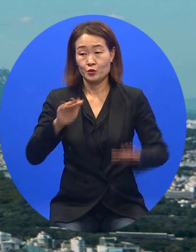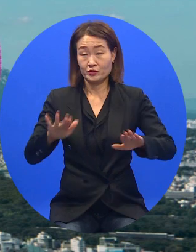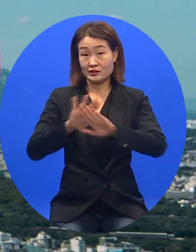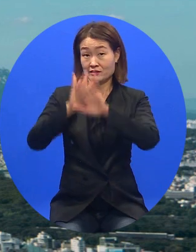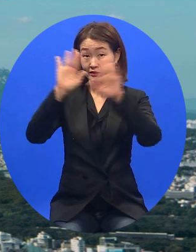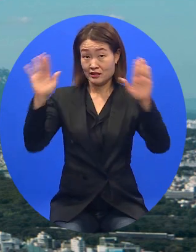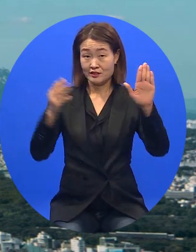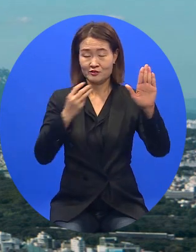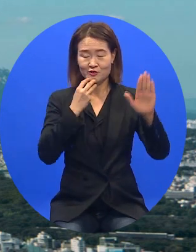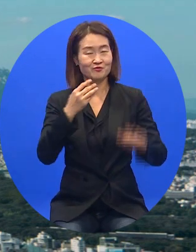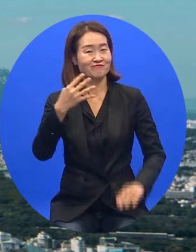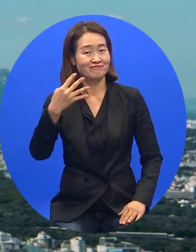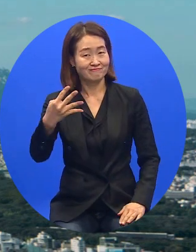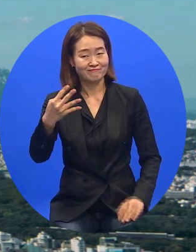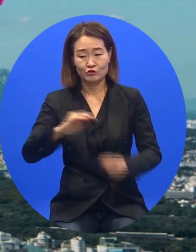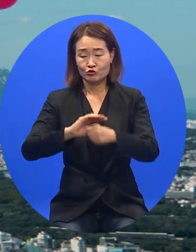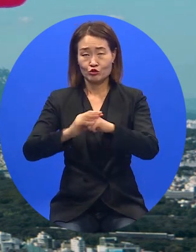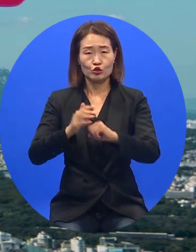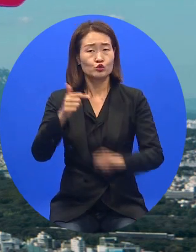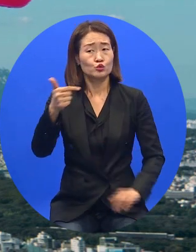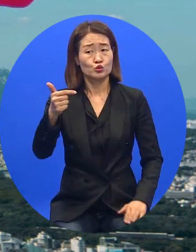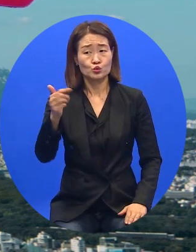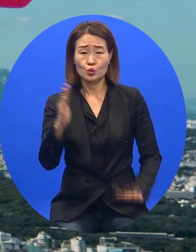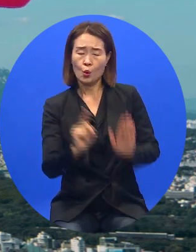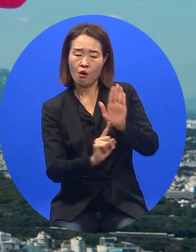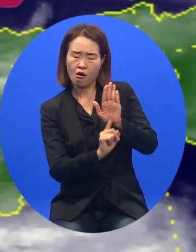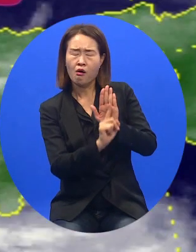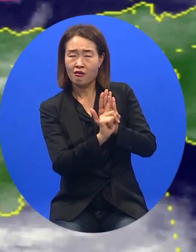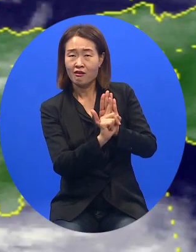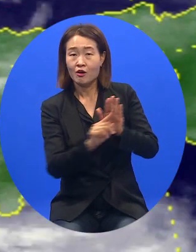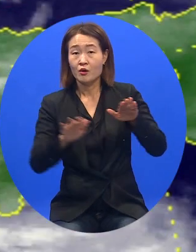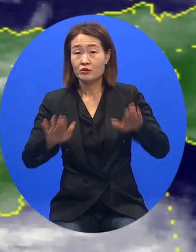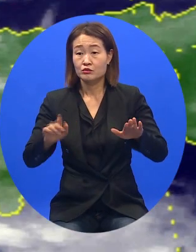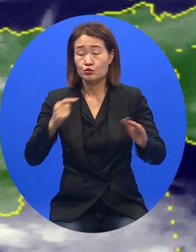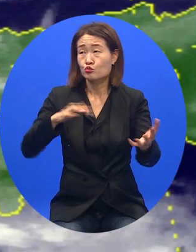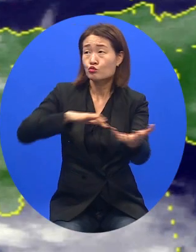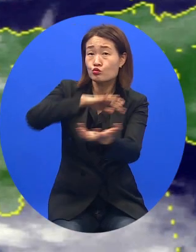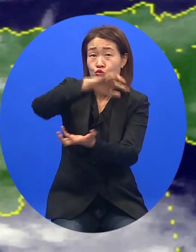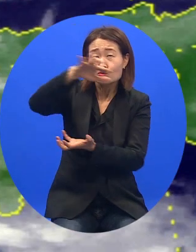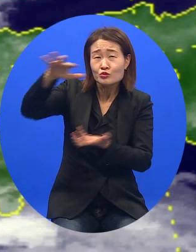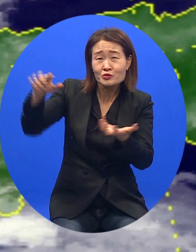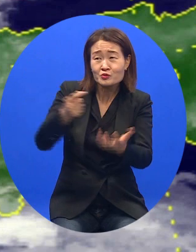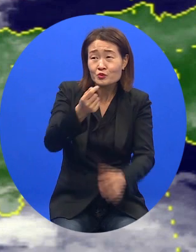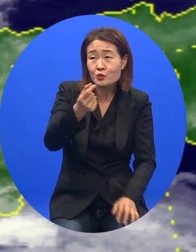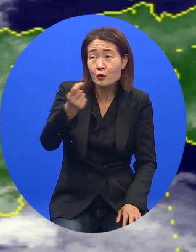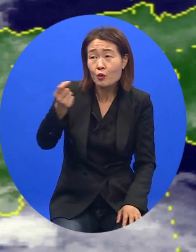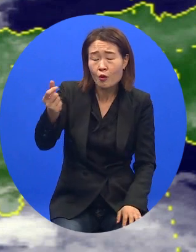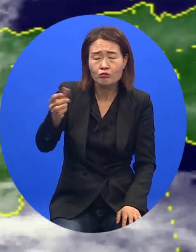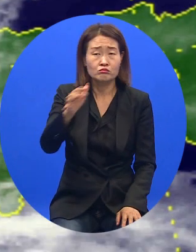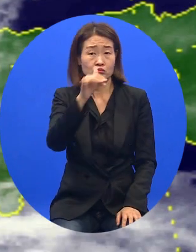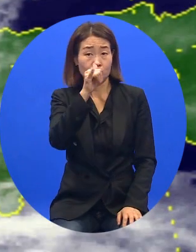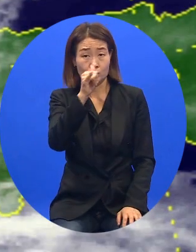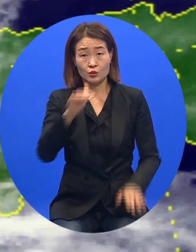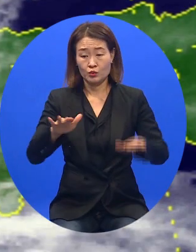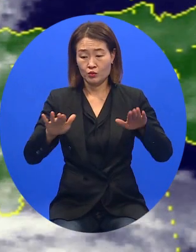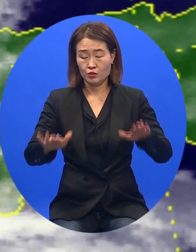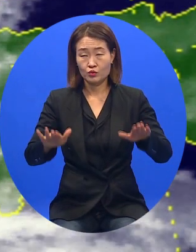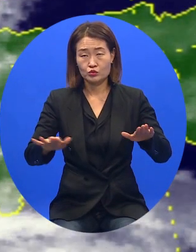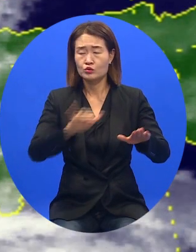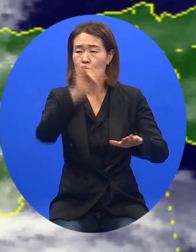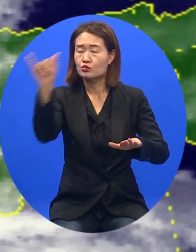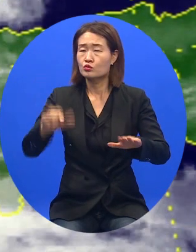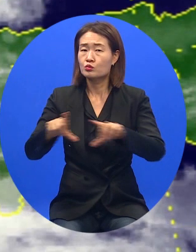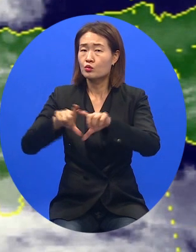낮에는 서울 4도, 대구 6도까지 오르겠습니다. 현재 구름만 간간이 지나고 있는 모습입니다. 오늘